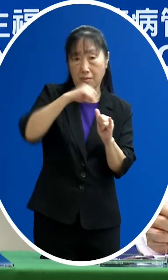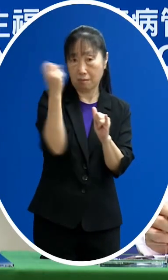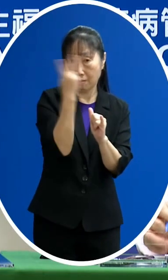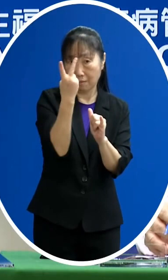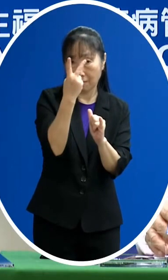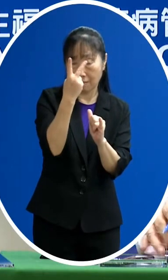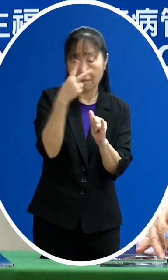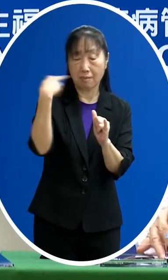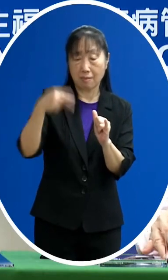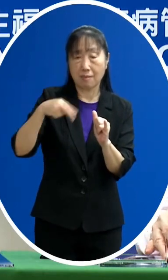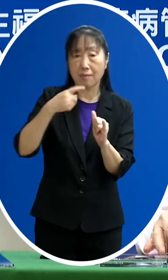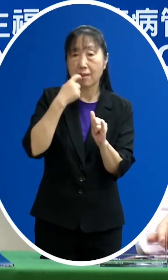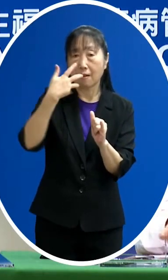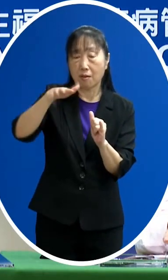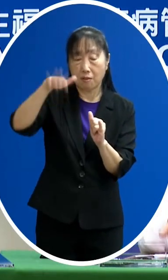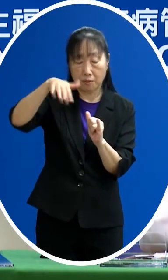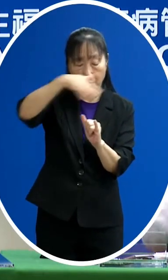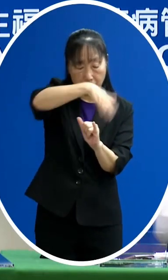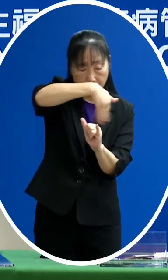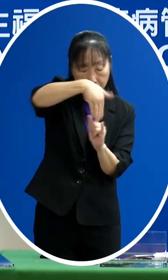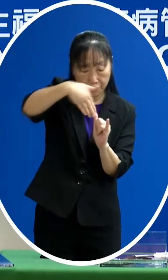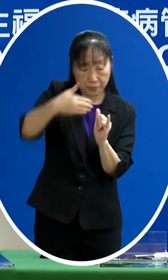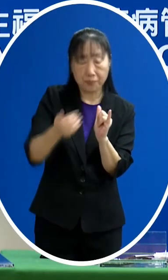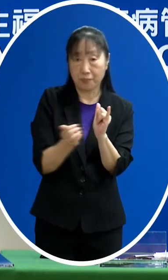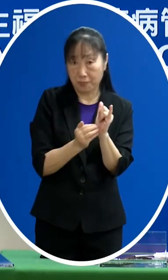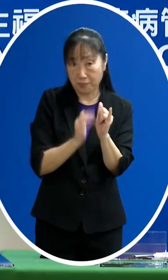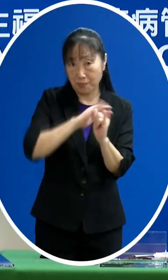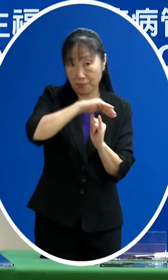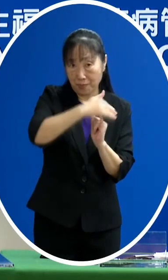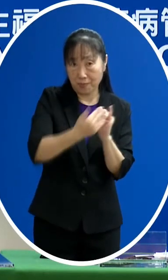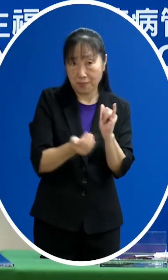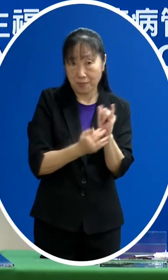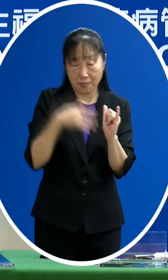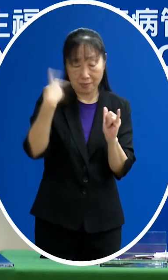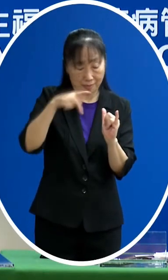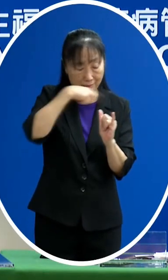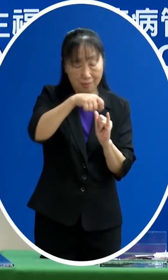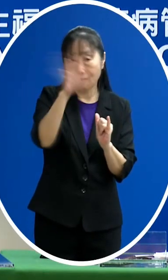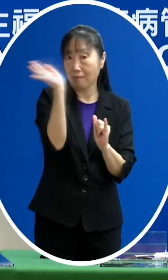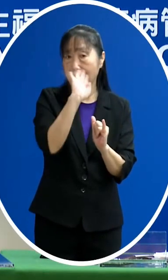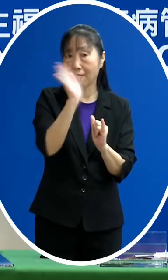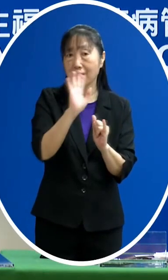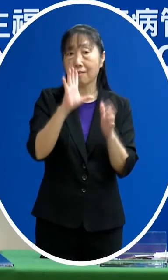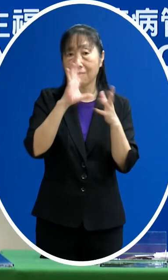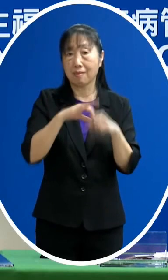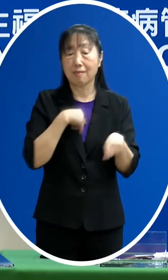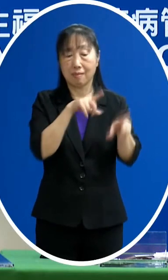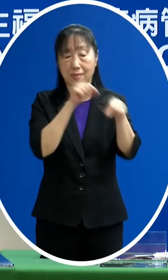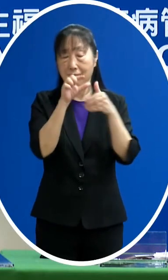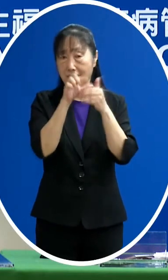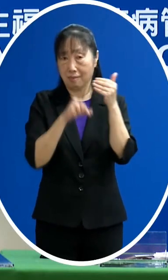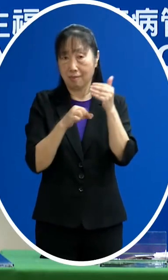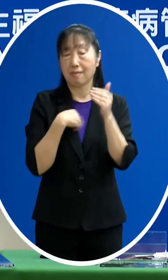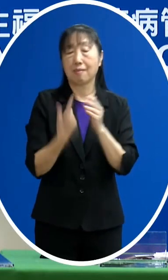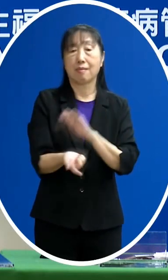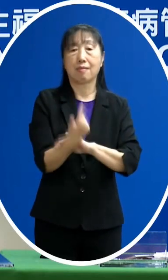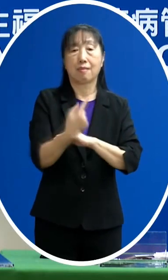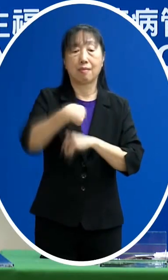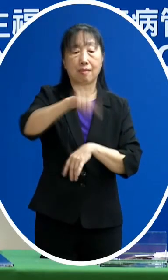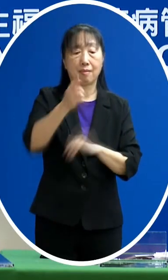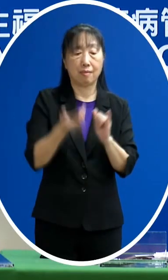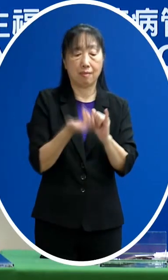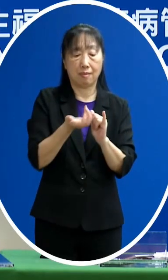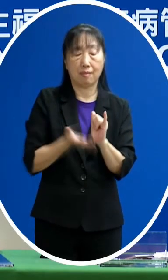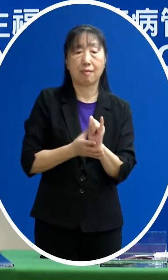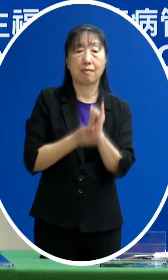稀释漂白水抹拭，不可再打开，并应依传染病防治法等相关规定，尽速进送火化